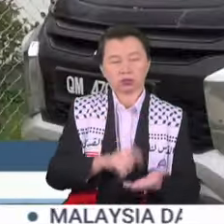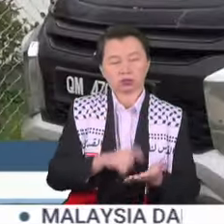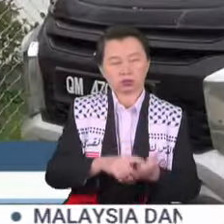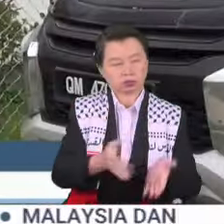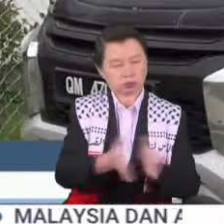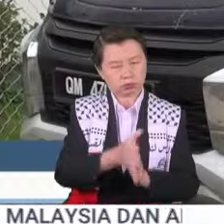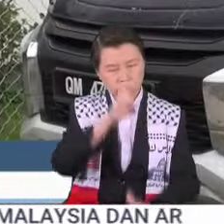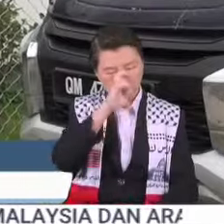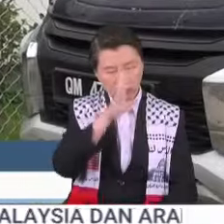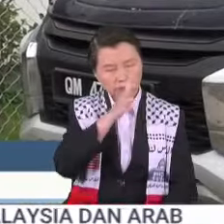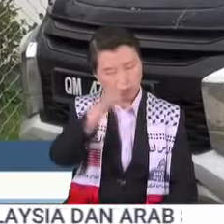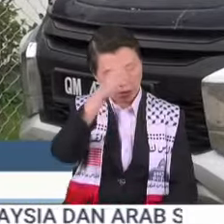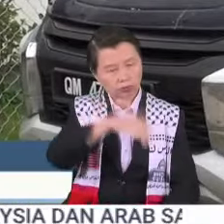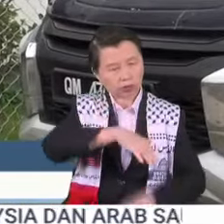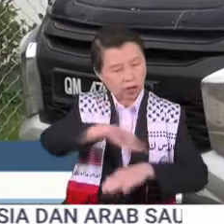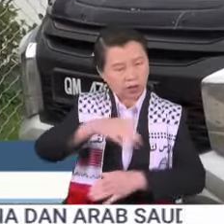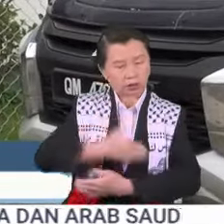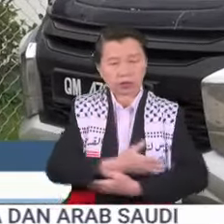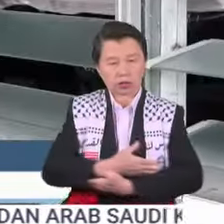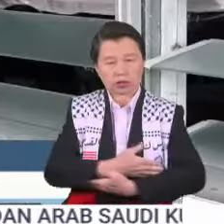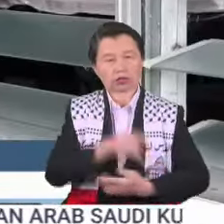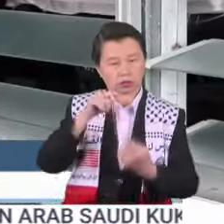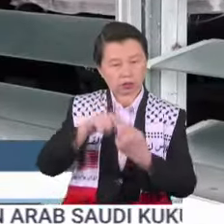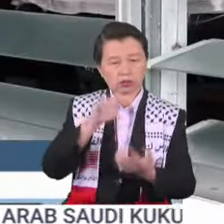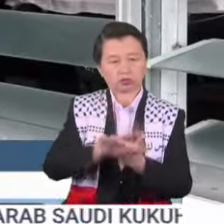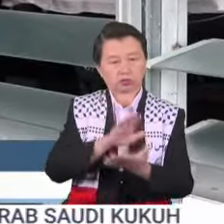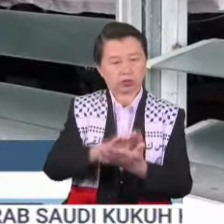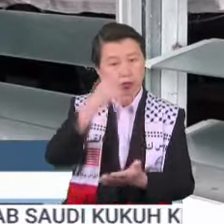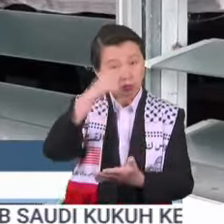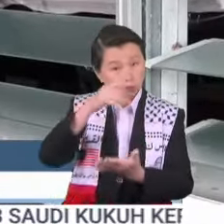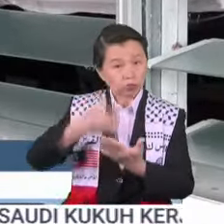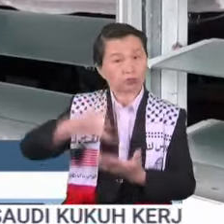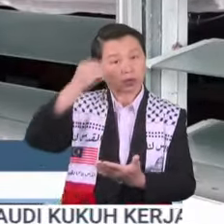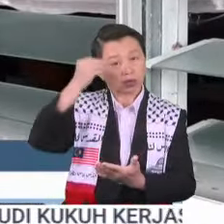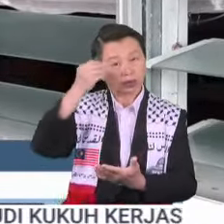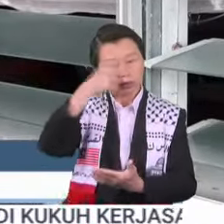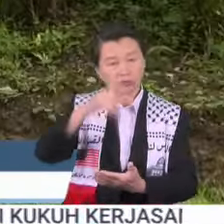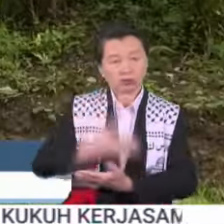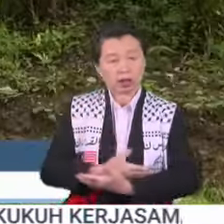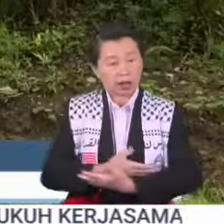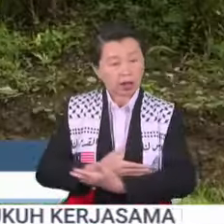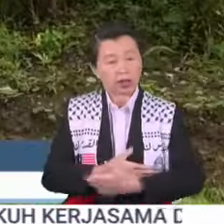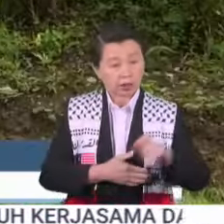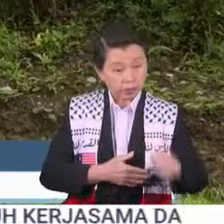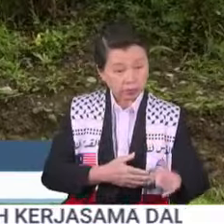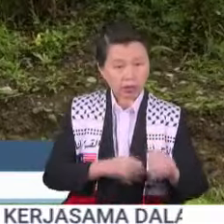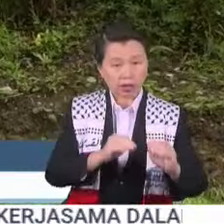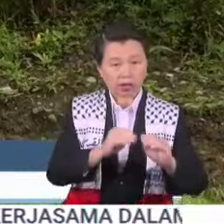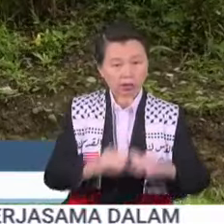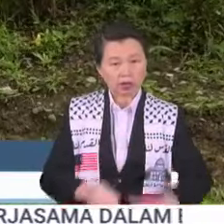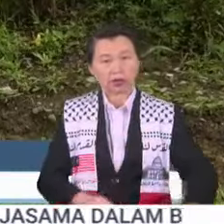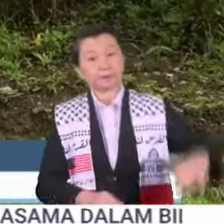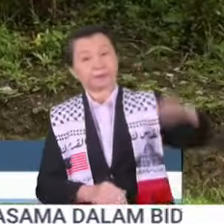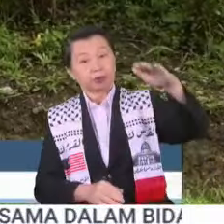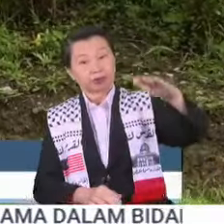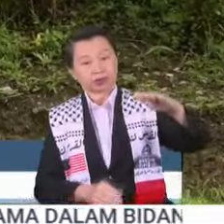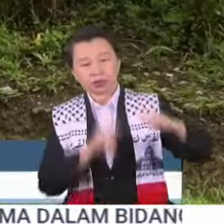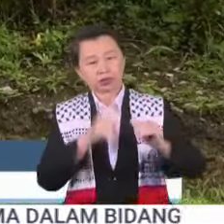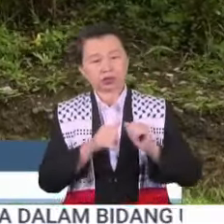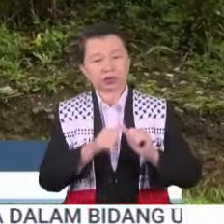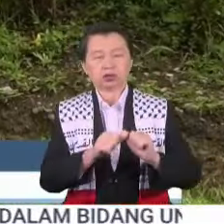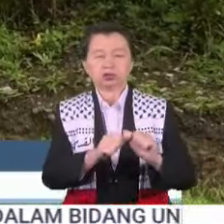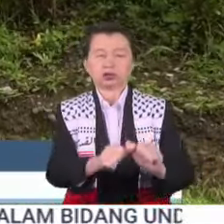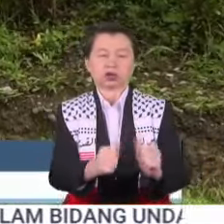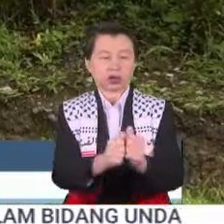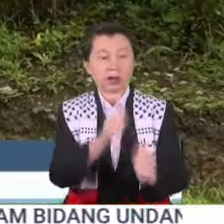ibu bapa untuk menghantar anak-anak ke sekolah. Kerana anak-anak nanti, mereka tidak akan hidup selamanya dengan